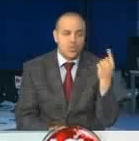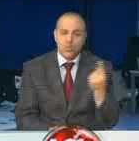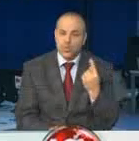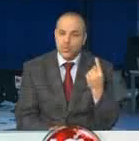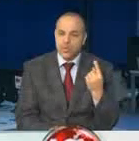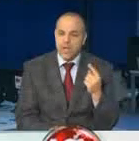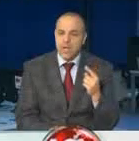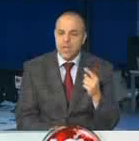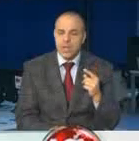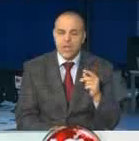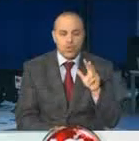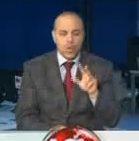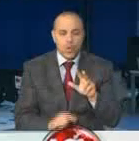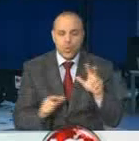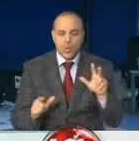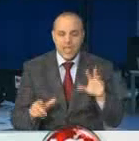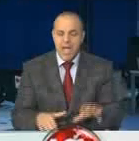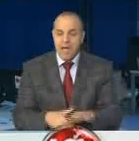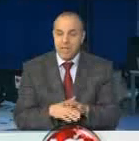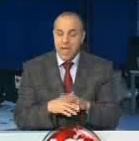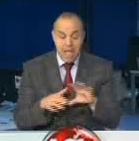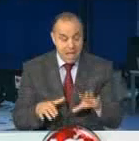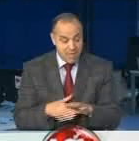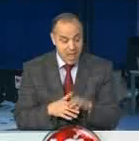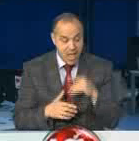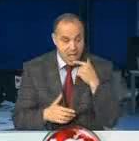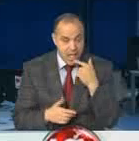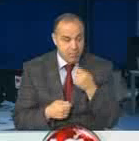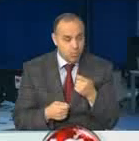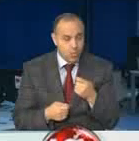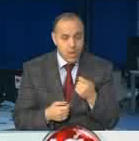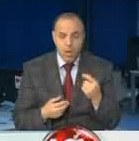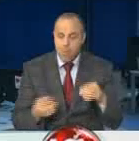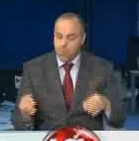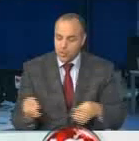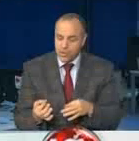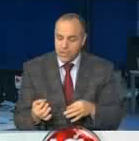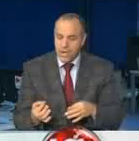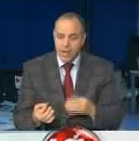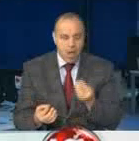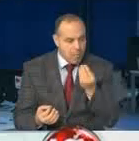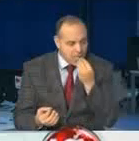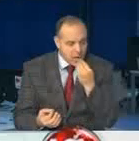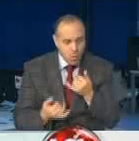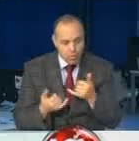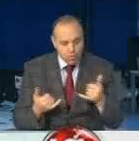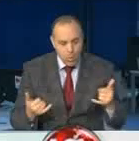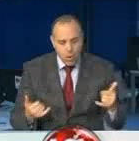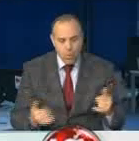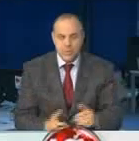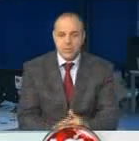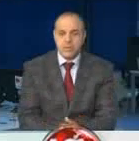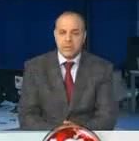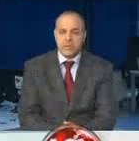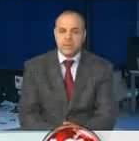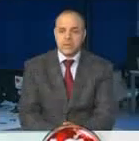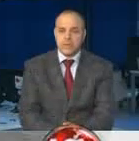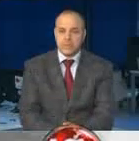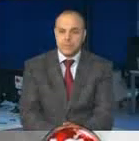دورته 38. التظاهرة الترويجية حضرت فيها الموسيقى والأكلات وأجواء الجنوب.